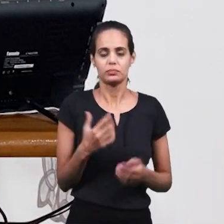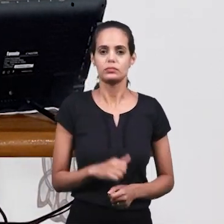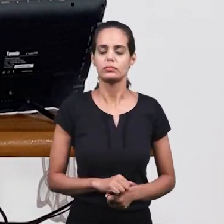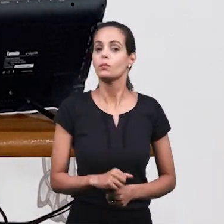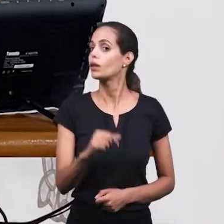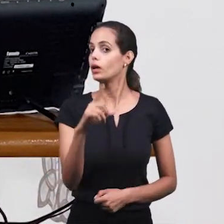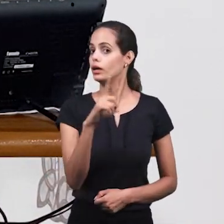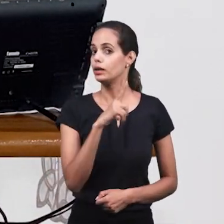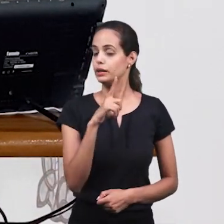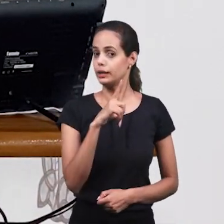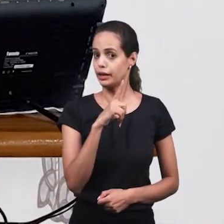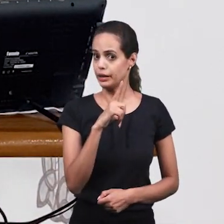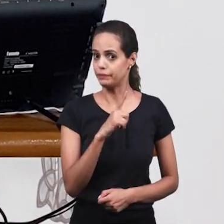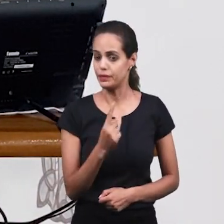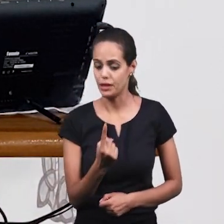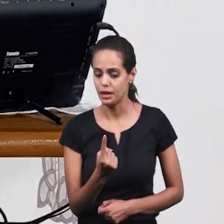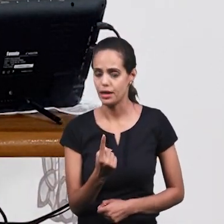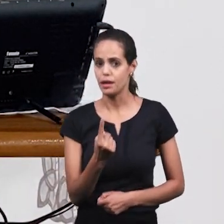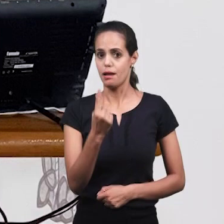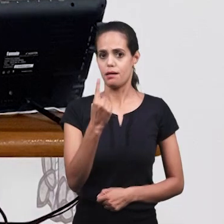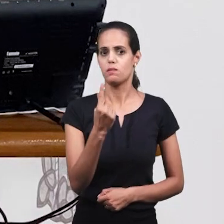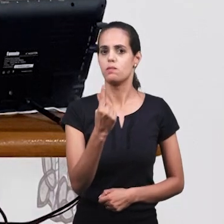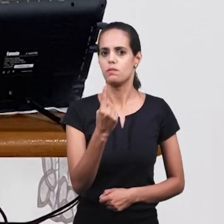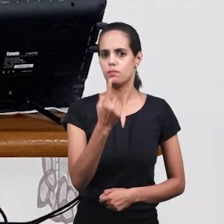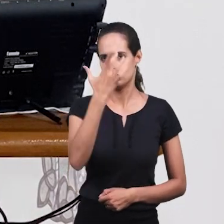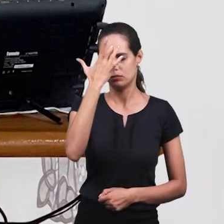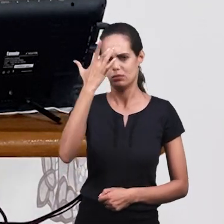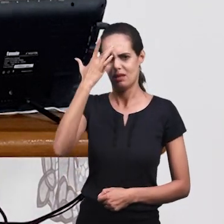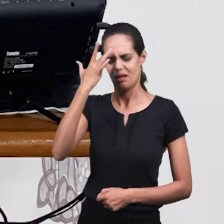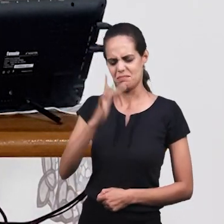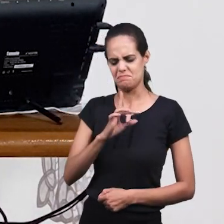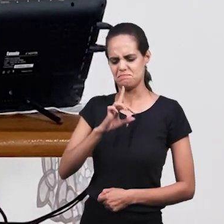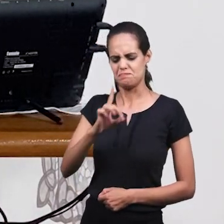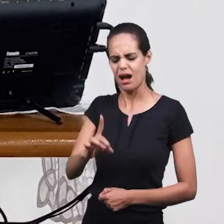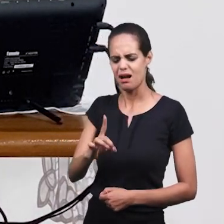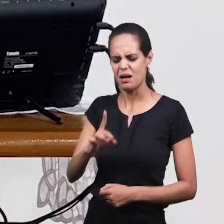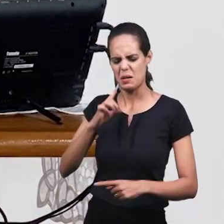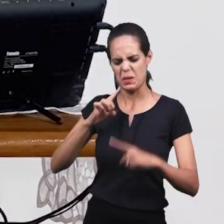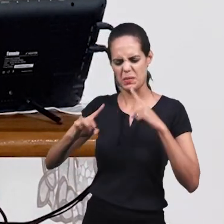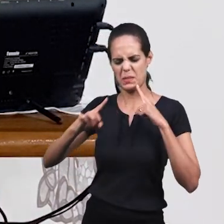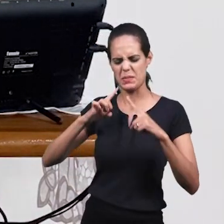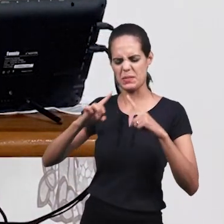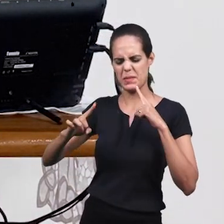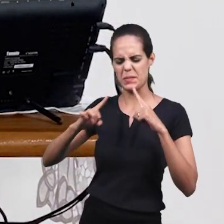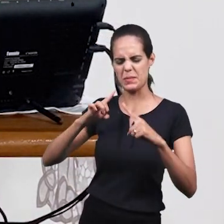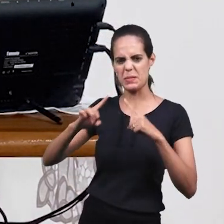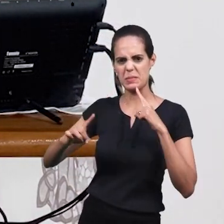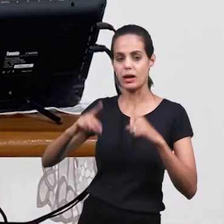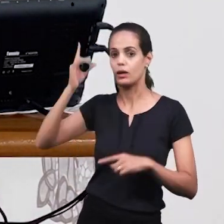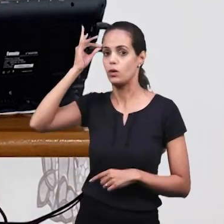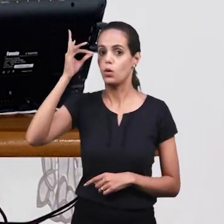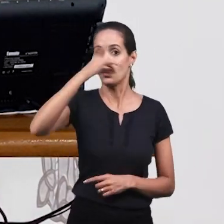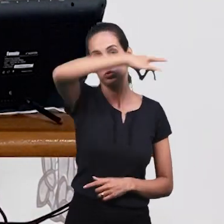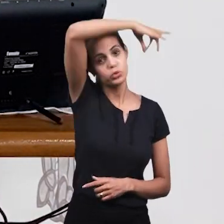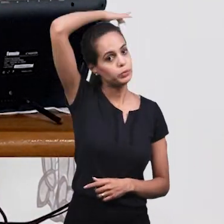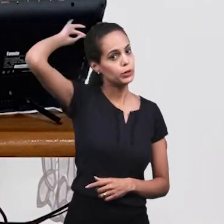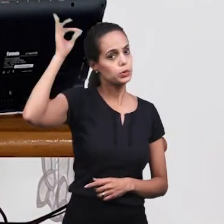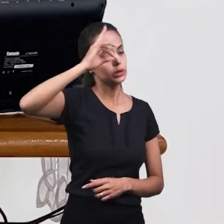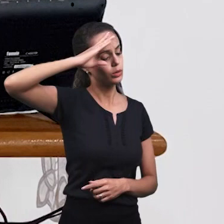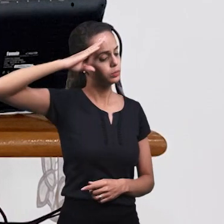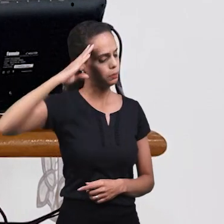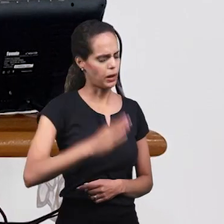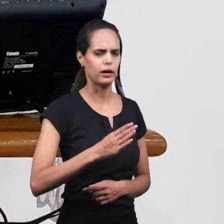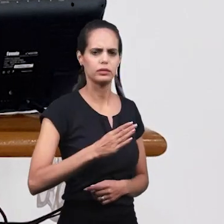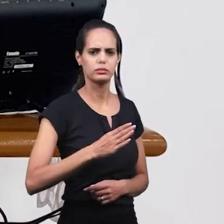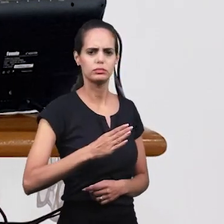apporté des questionnements qui n'a pas plu au Seigneur, le Saint-Esprit intervient immédiatement. Le Seigneur intervient immédiatement en appelant Moïse et en disant «